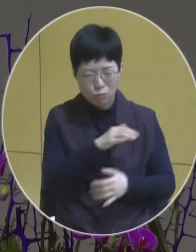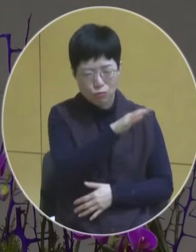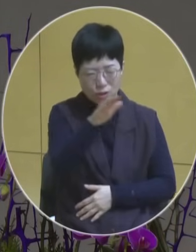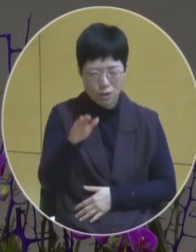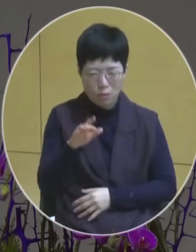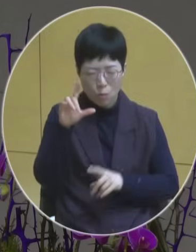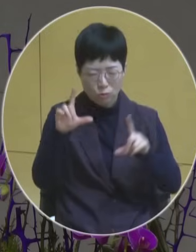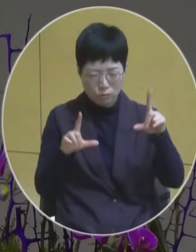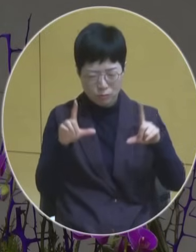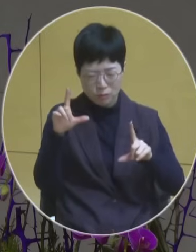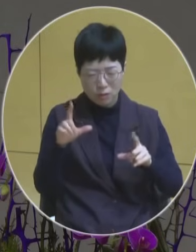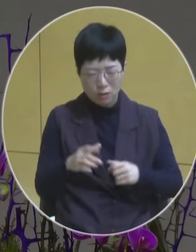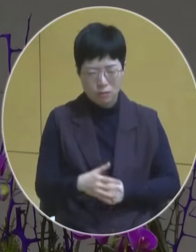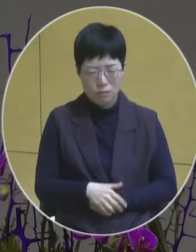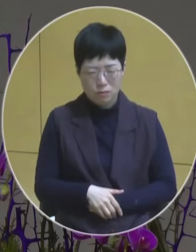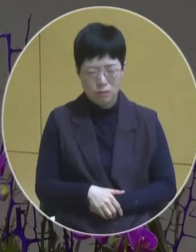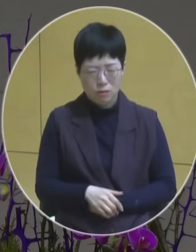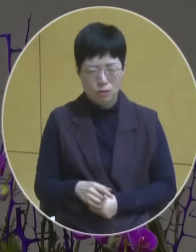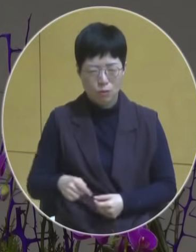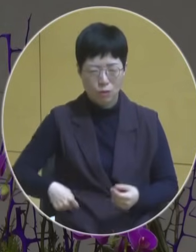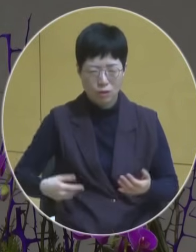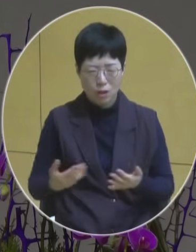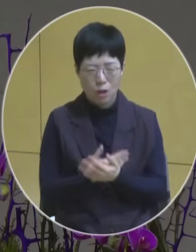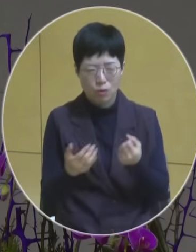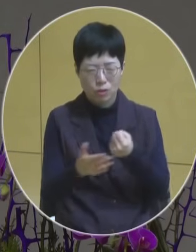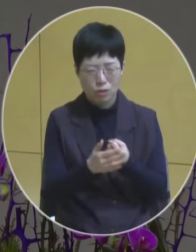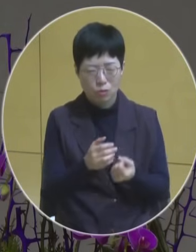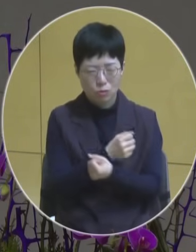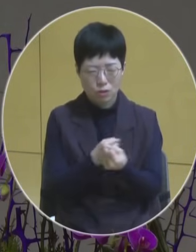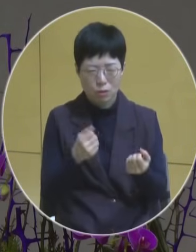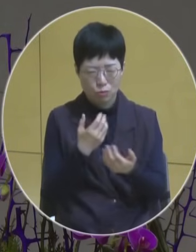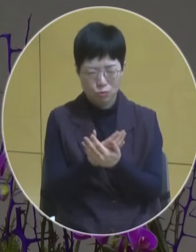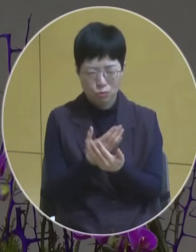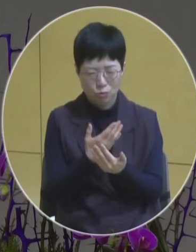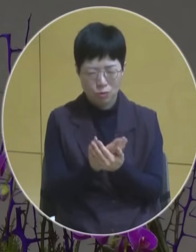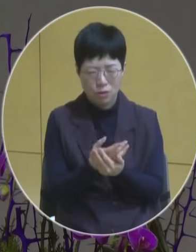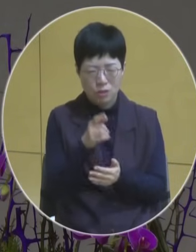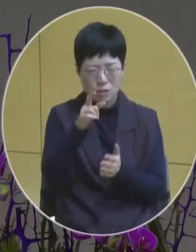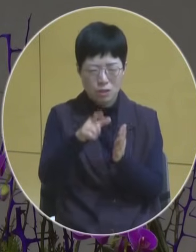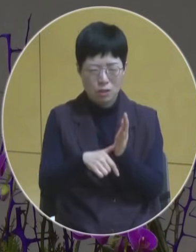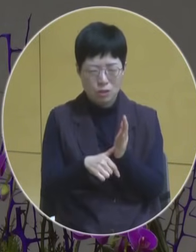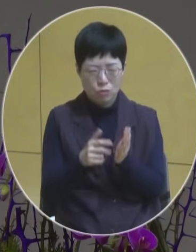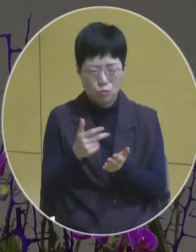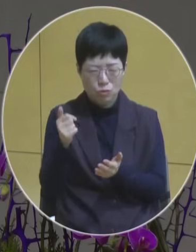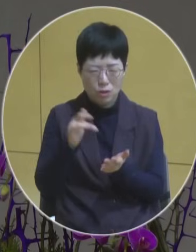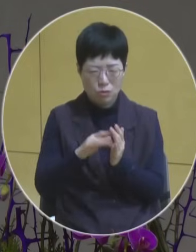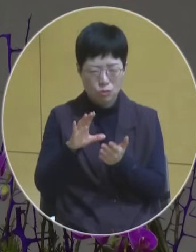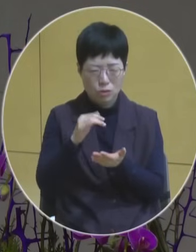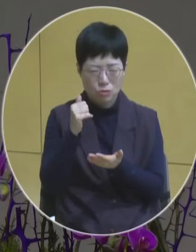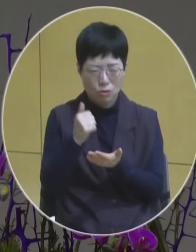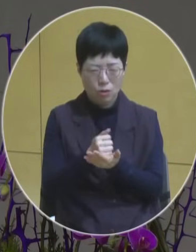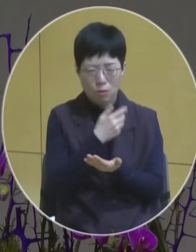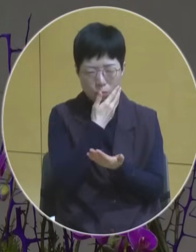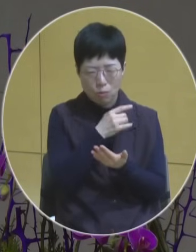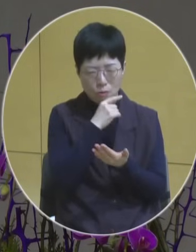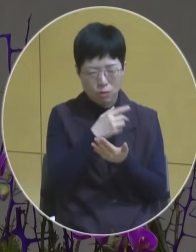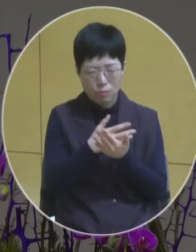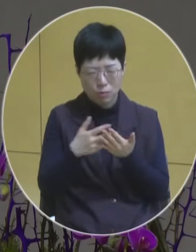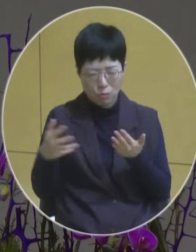우리들의 모습이었습니다. 회개하오니 용서해 주시고 이 시간 주 예수 그리스도의 보혈의